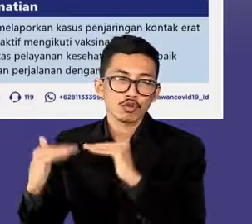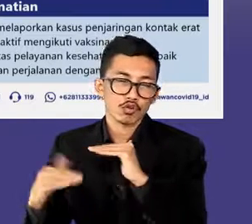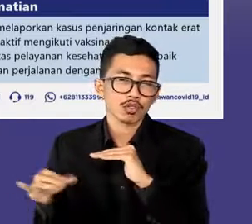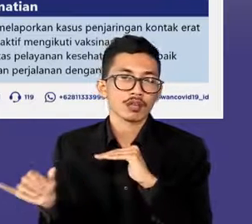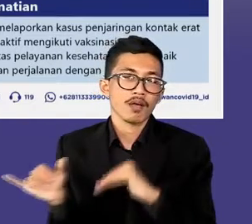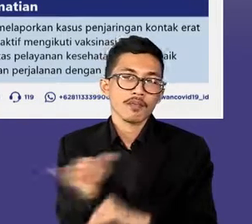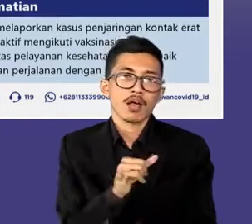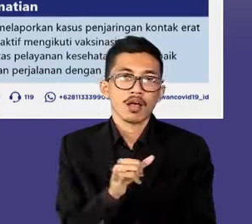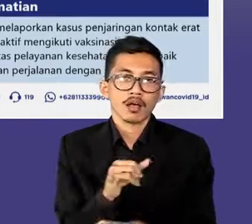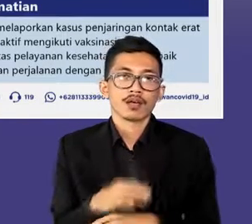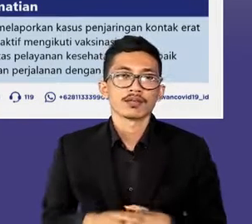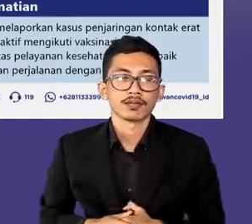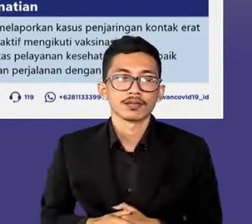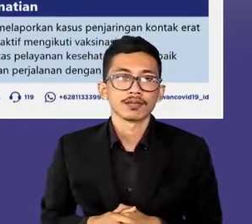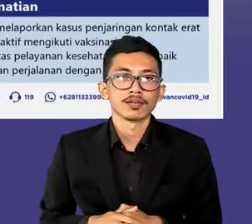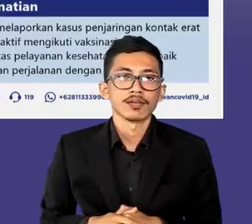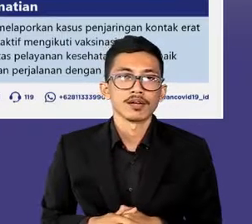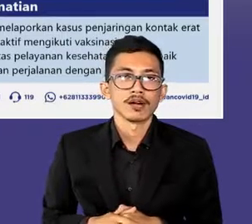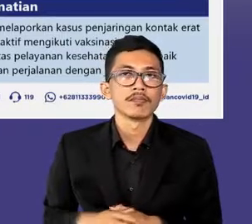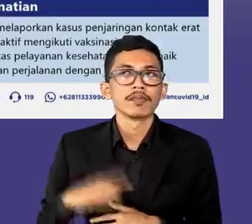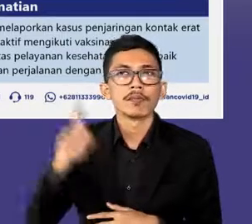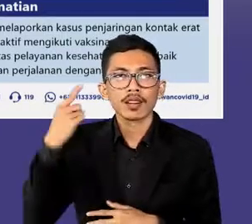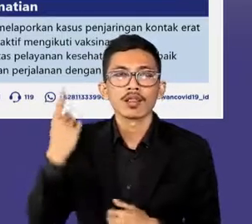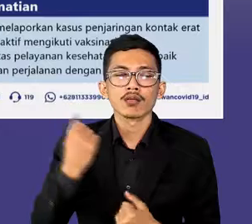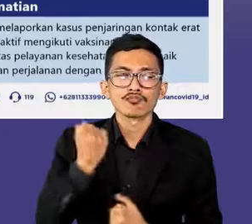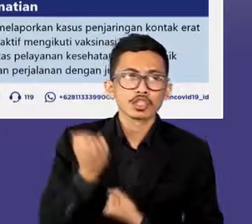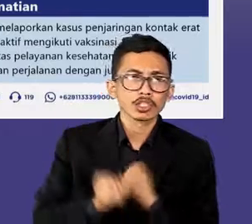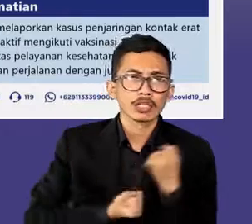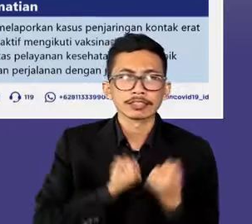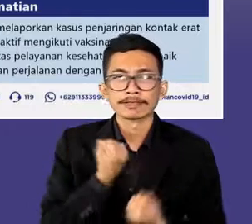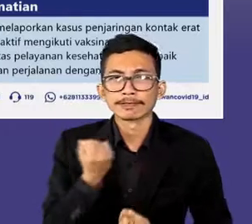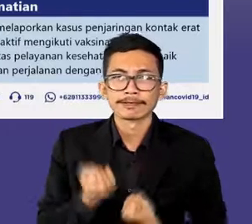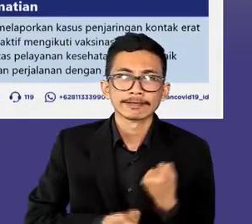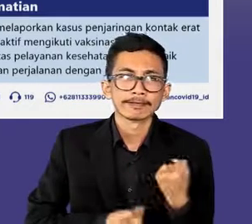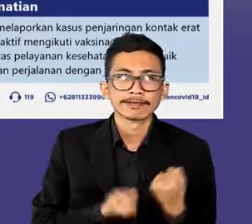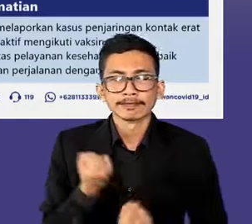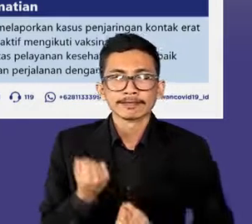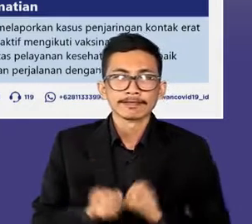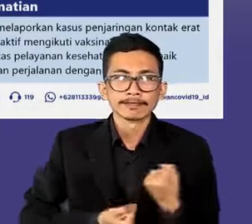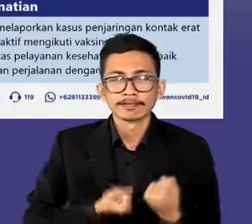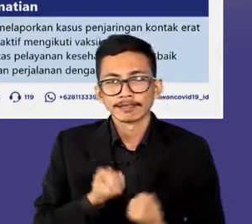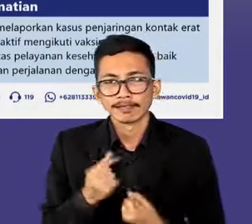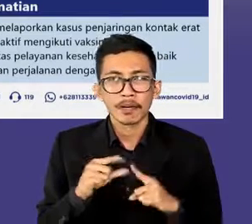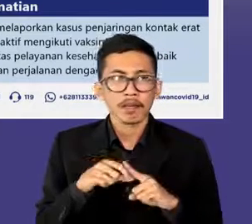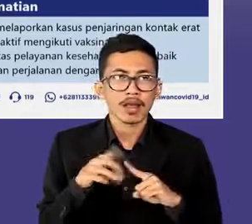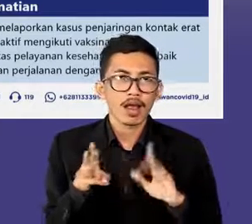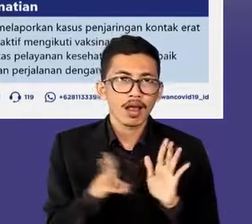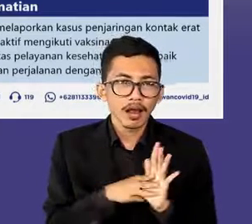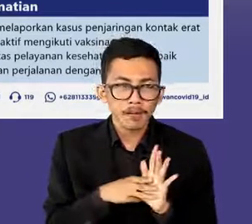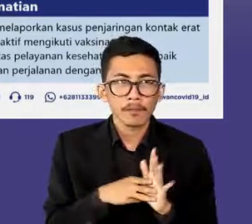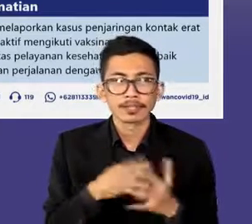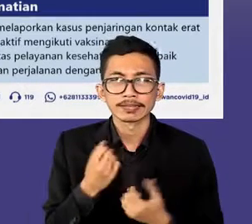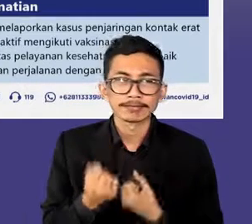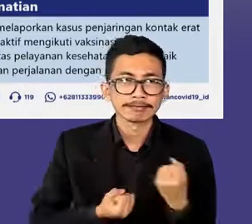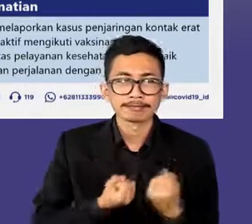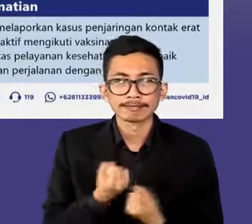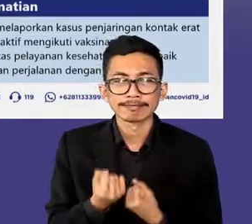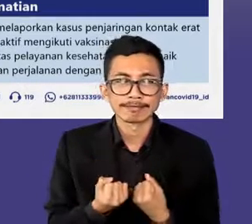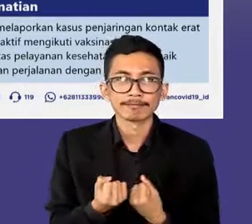Oleh karena itu pemerintah berusaha dengan melakukan beberapa upaya di masa penerapan ppkm diantaranya